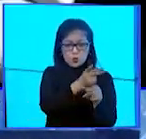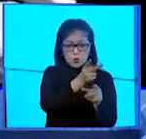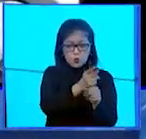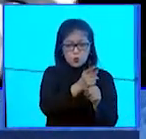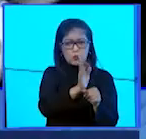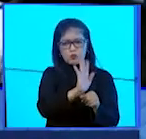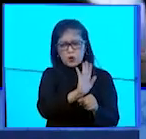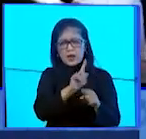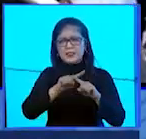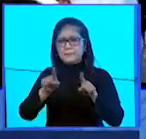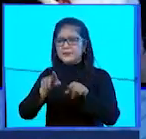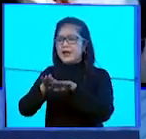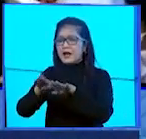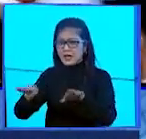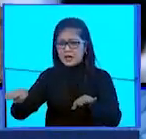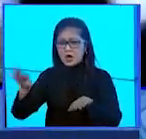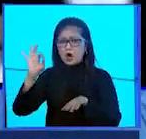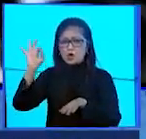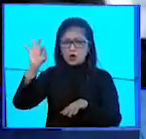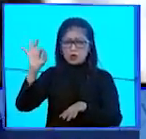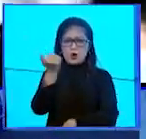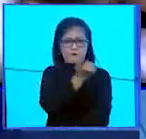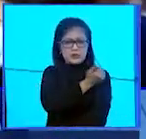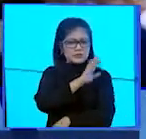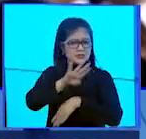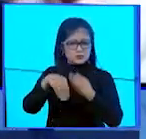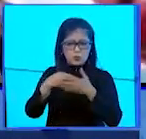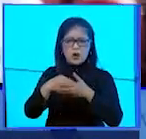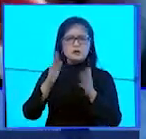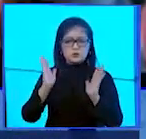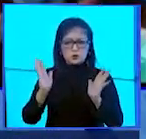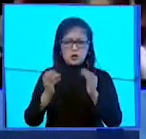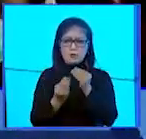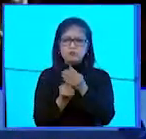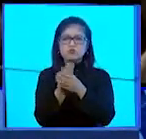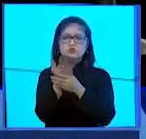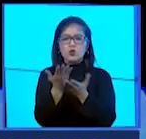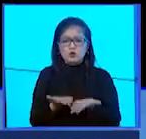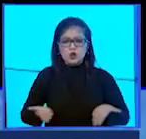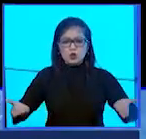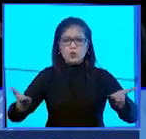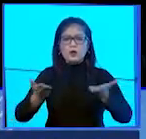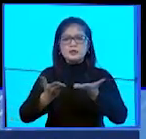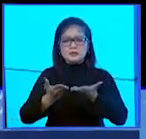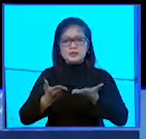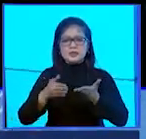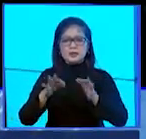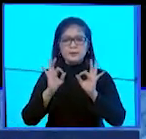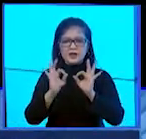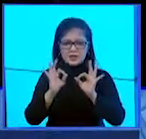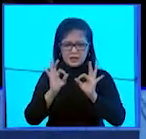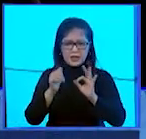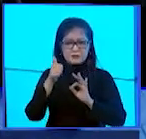sudah harus divaksin sehingga itu betul-betul menjadi satu ekosistem yang dijaga di dalam dunia pendidikan sehingga keberlanjutan kita untuk melakukan pendidikan